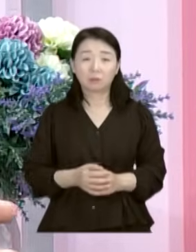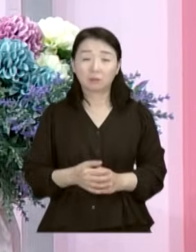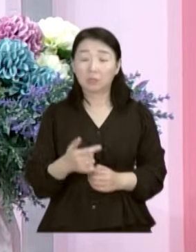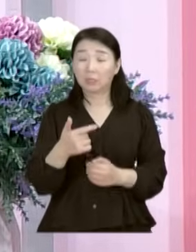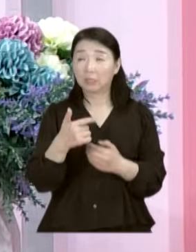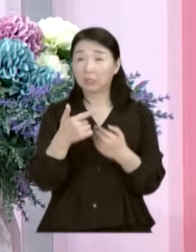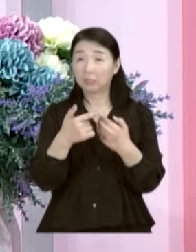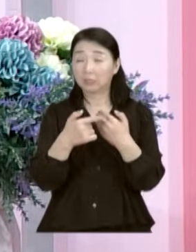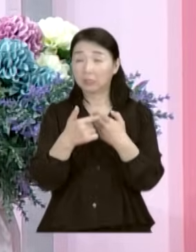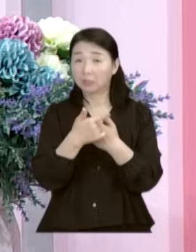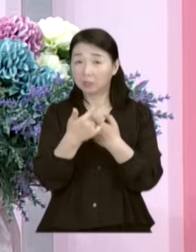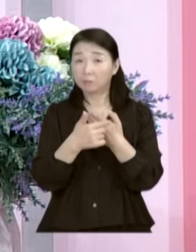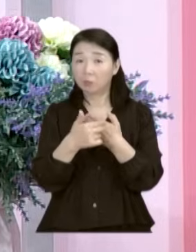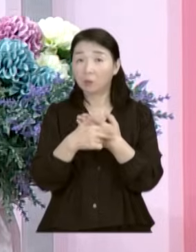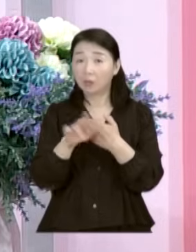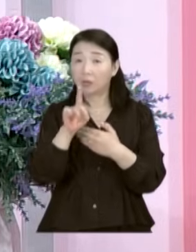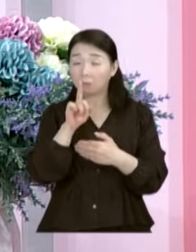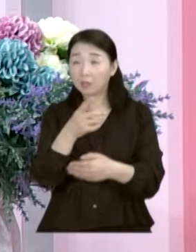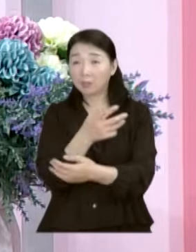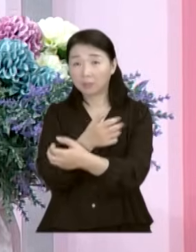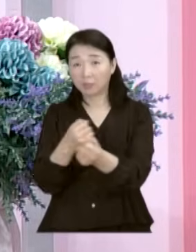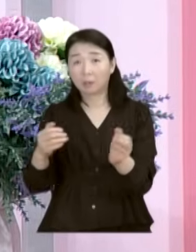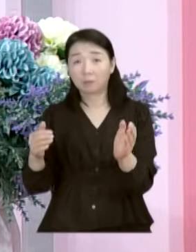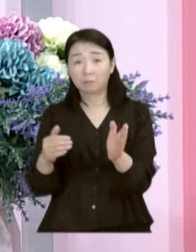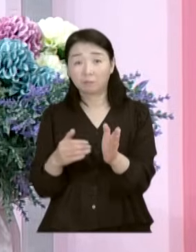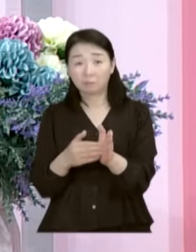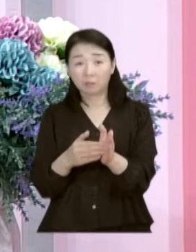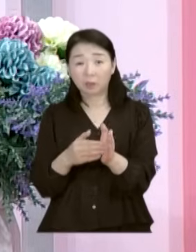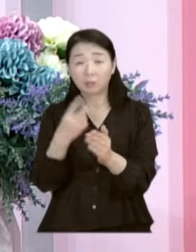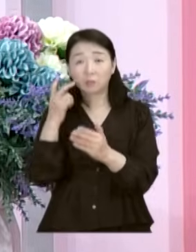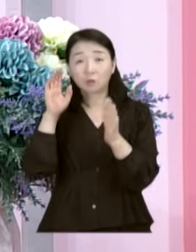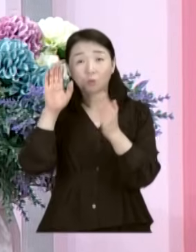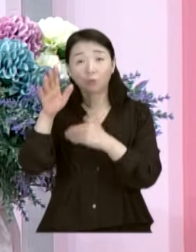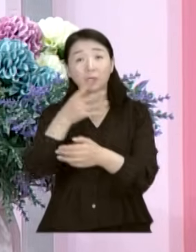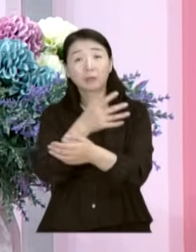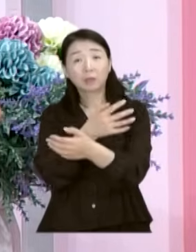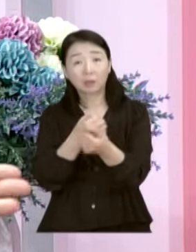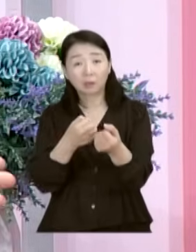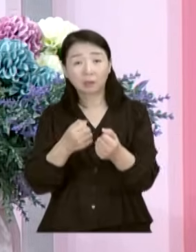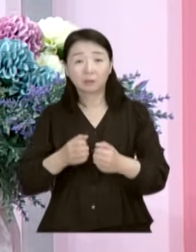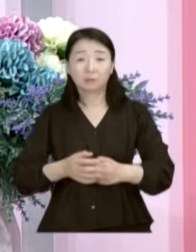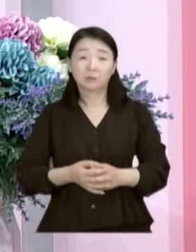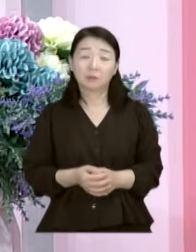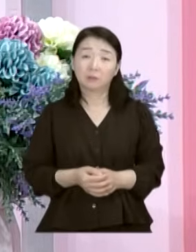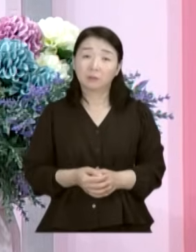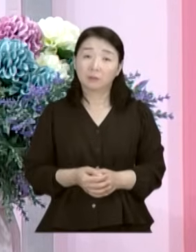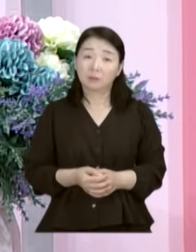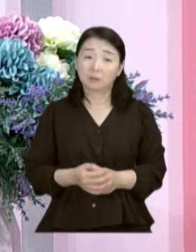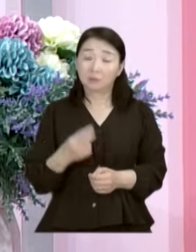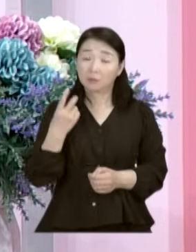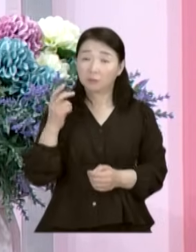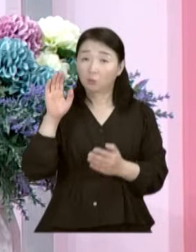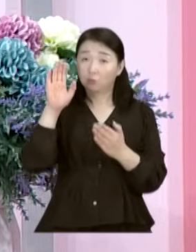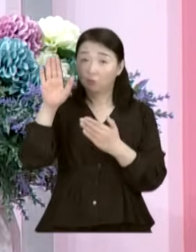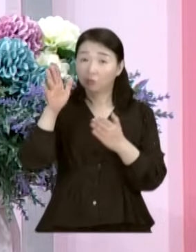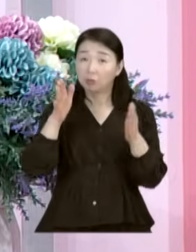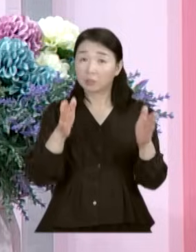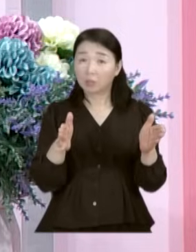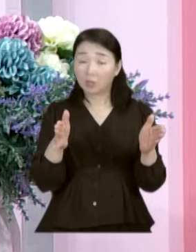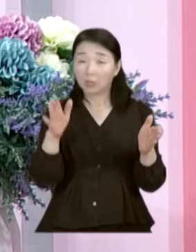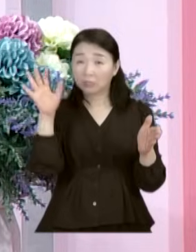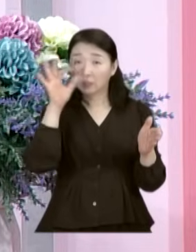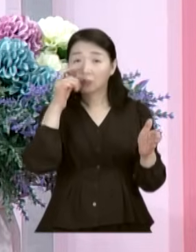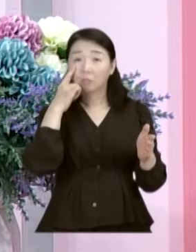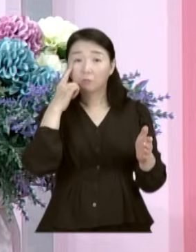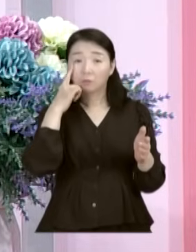무슨 말인지 몰랐어요 큰 병원 가라 그래서 큰 병원 예약을 했는데 2개월 뒤에 잡히더라고요 그 기간